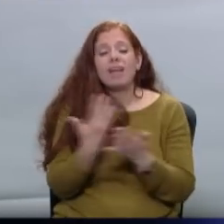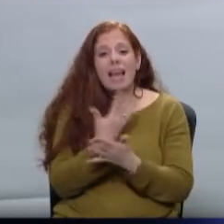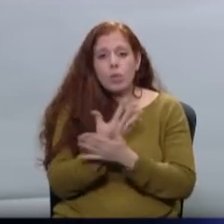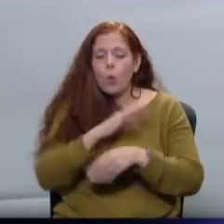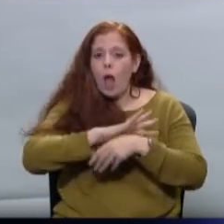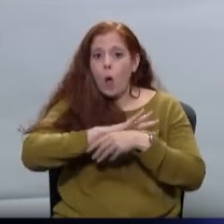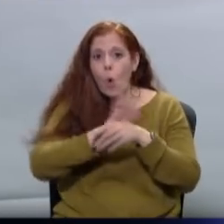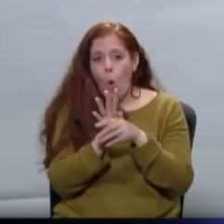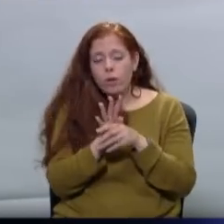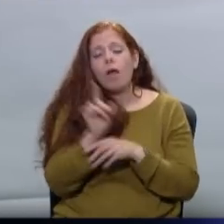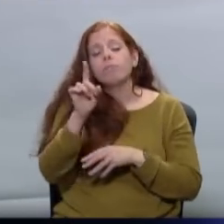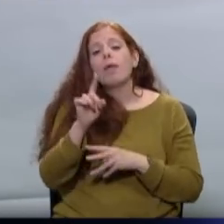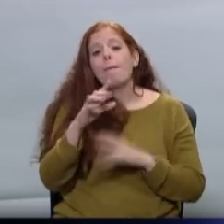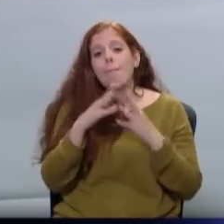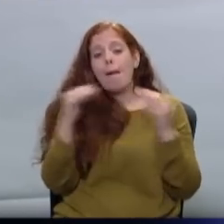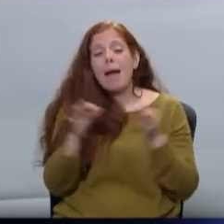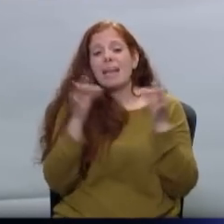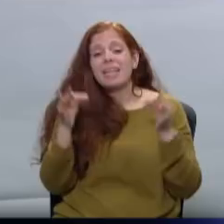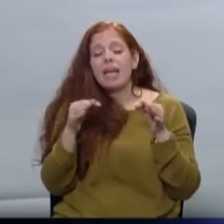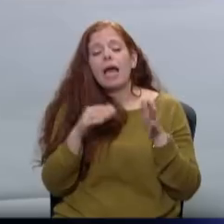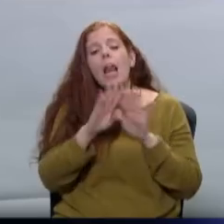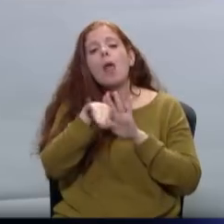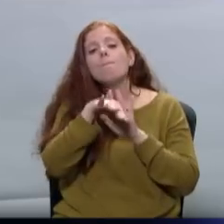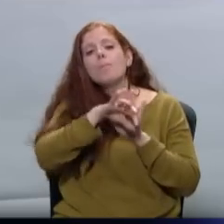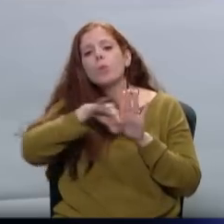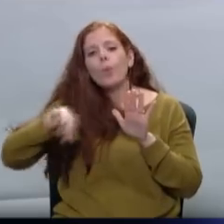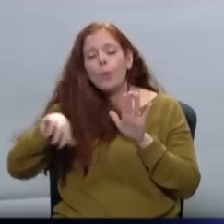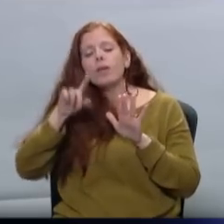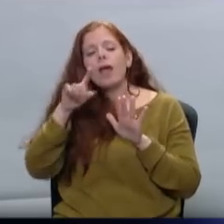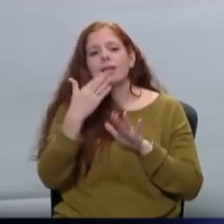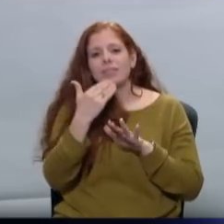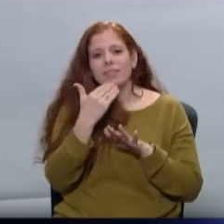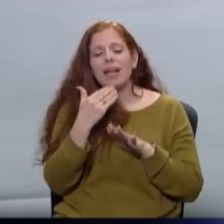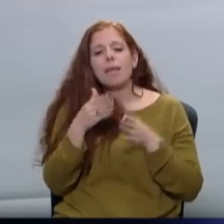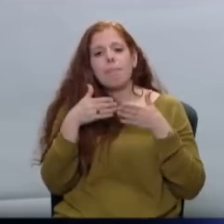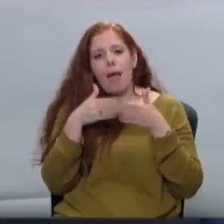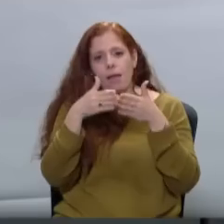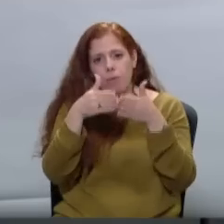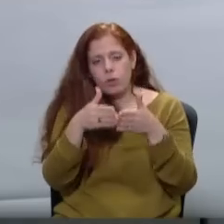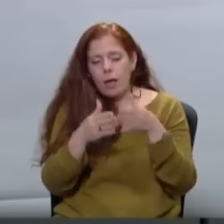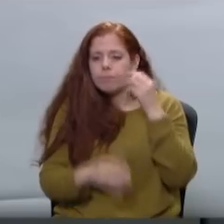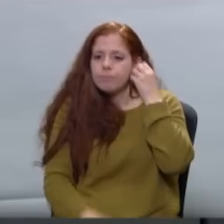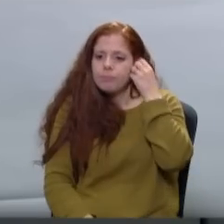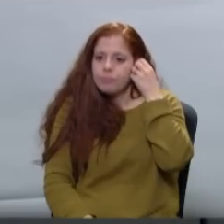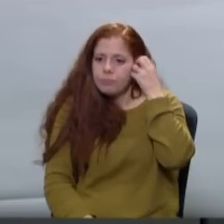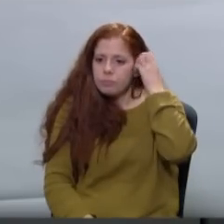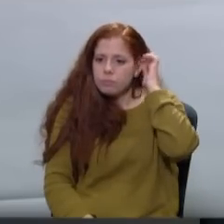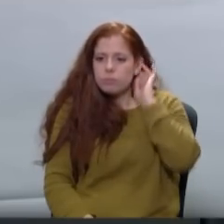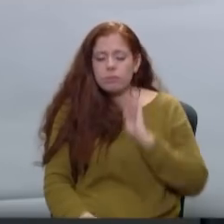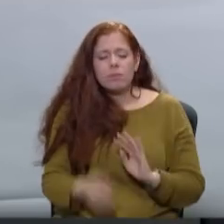היומי שלנו. ביפן החל היום פינוי הנוסעים הישראלים מהאונייה דיימונד פרינסס. יציאת